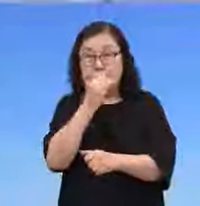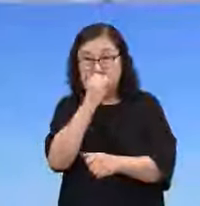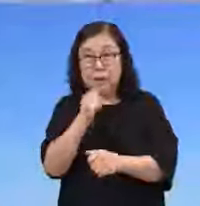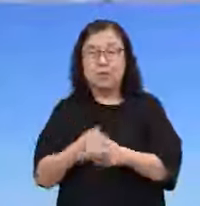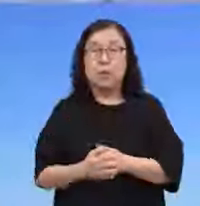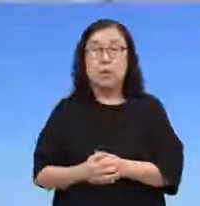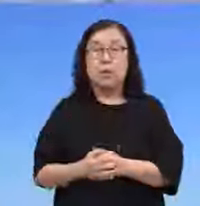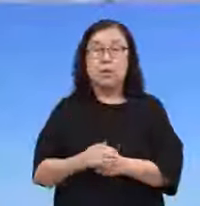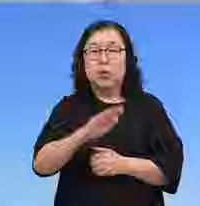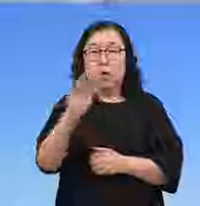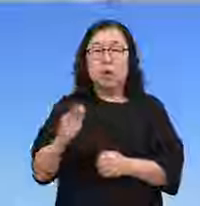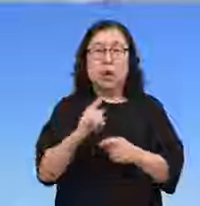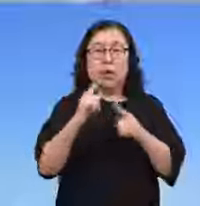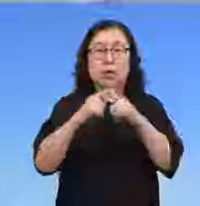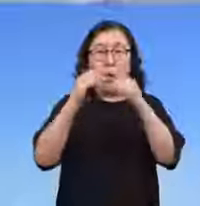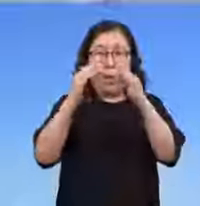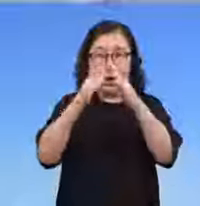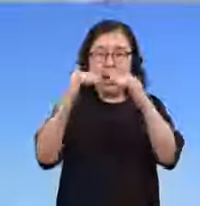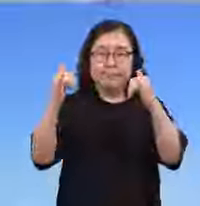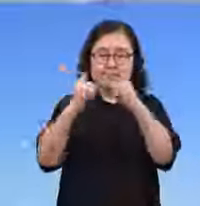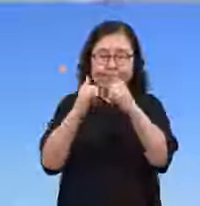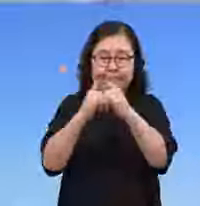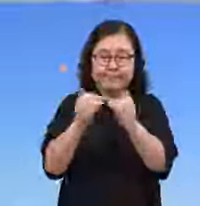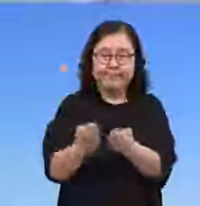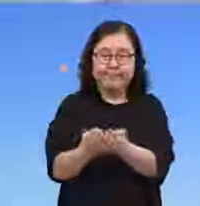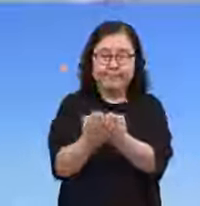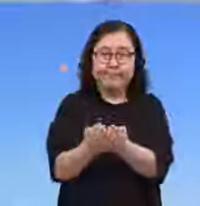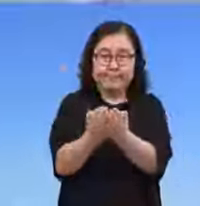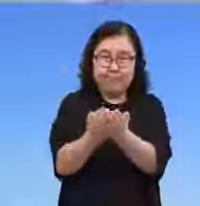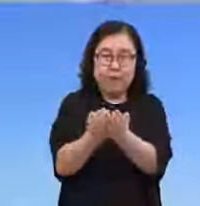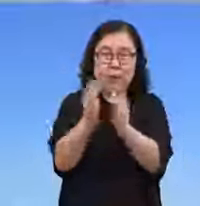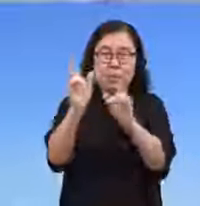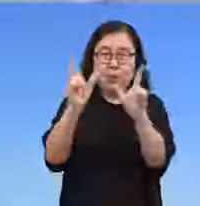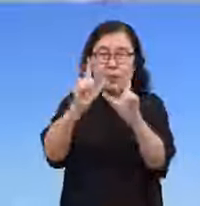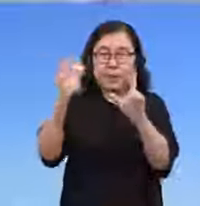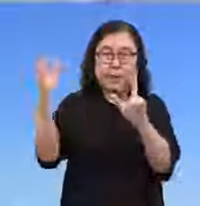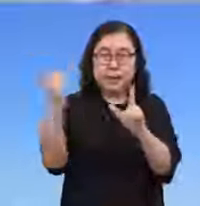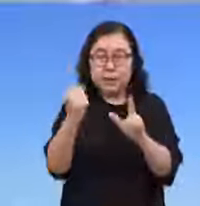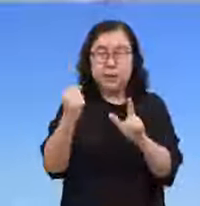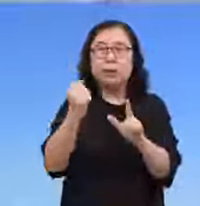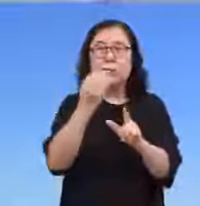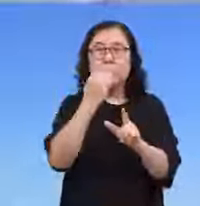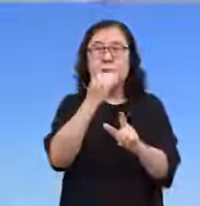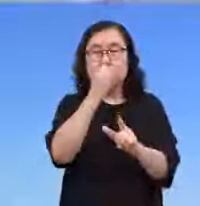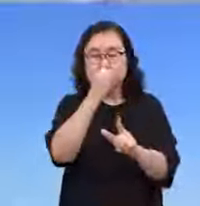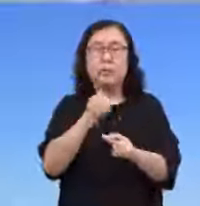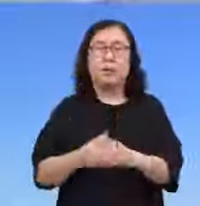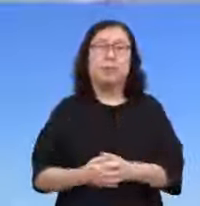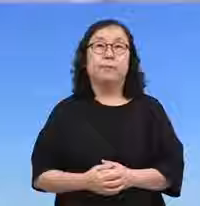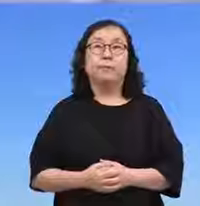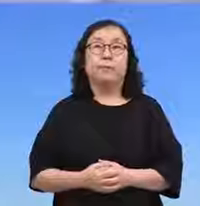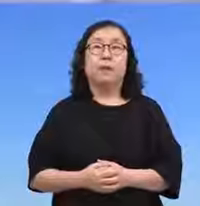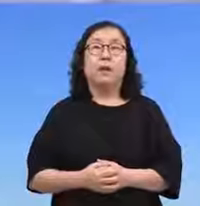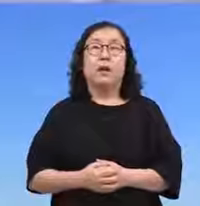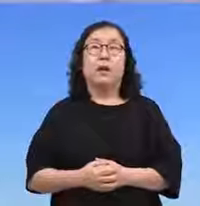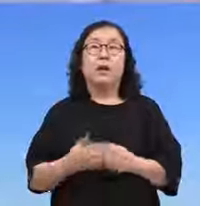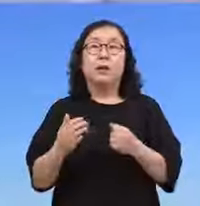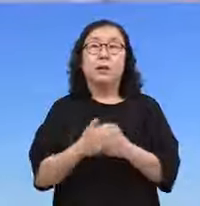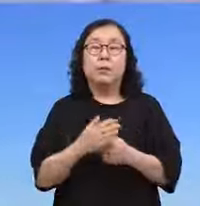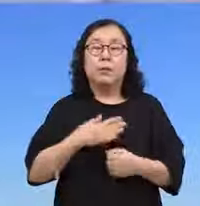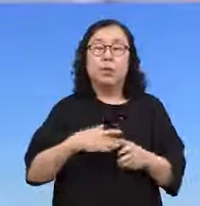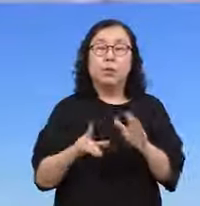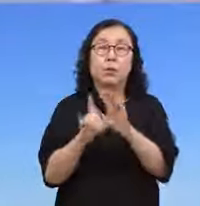시대에 어느 날 교회가 다시 전투함으로써의 위용을 회복하게 될 줄로 믿습니다. 이런